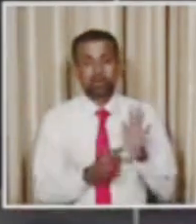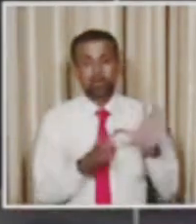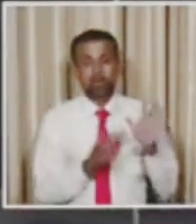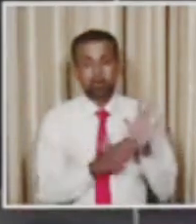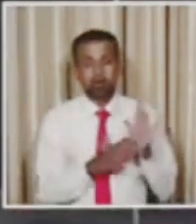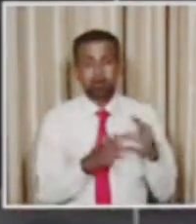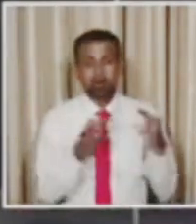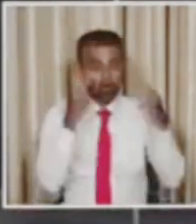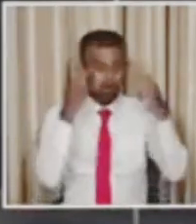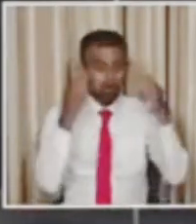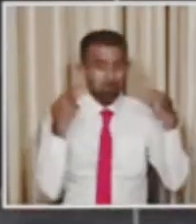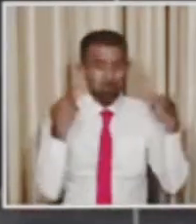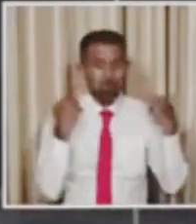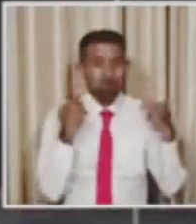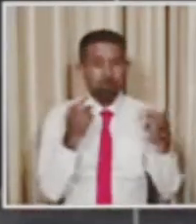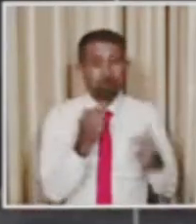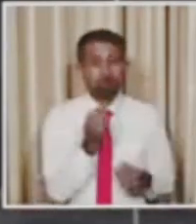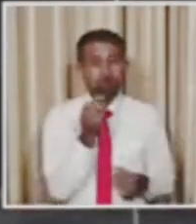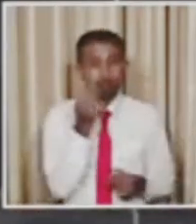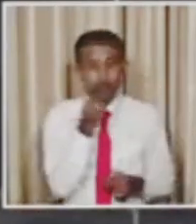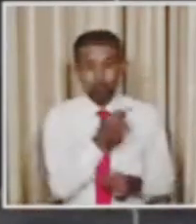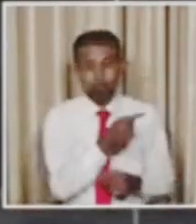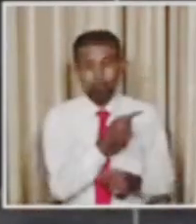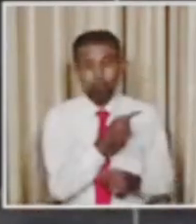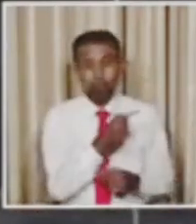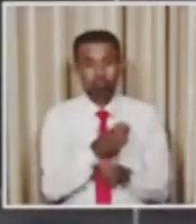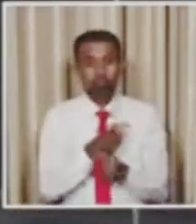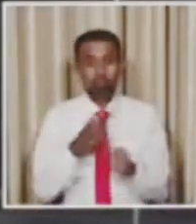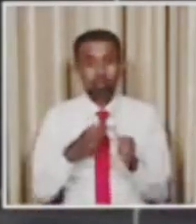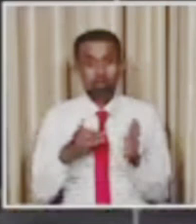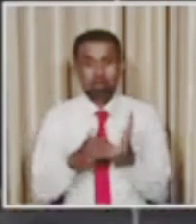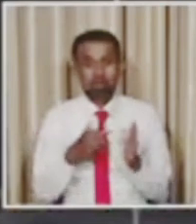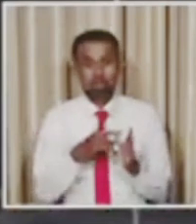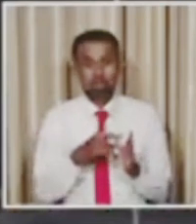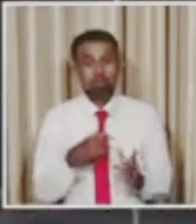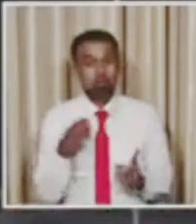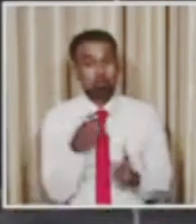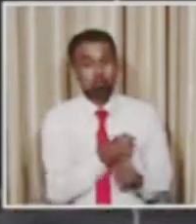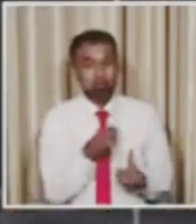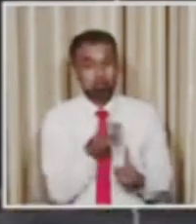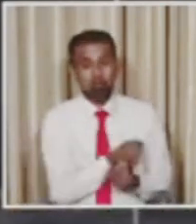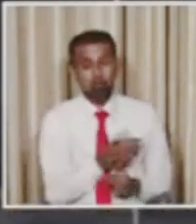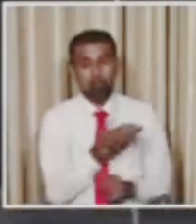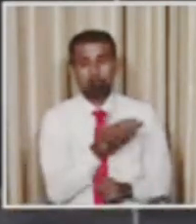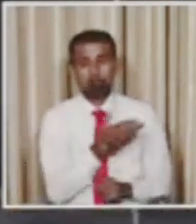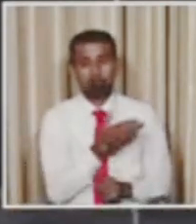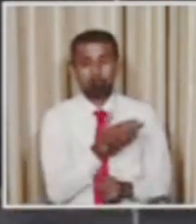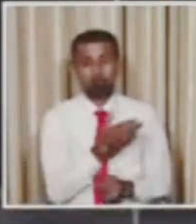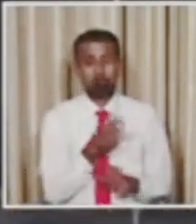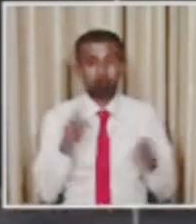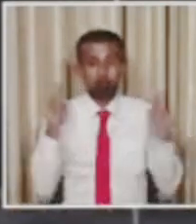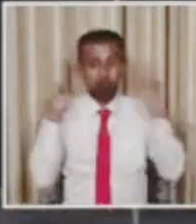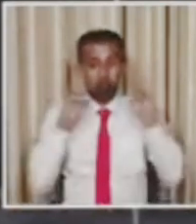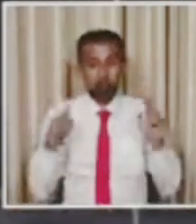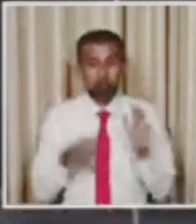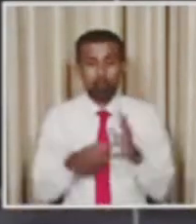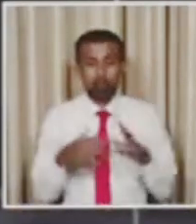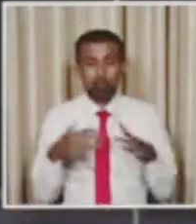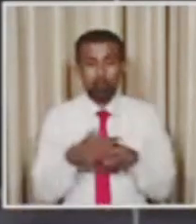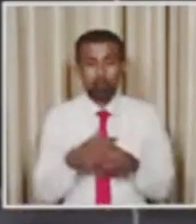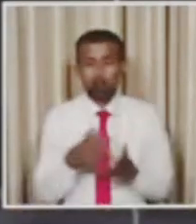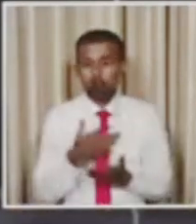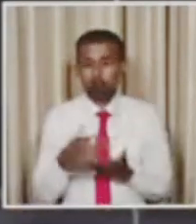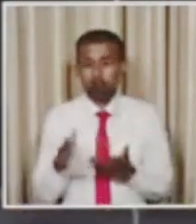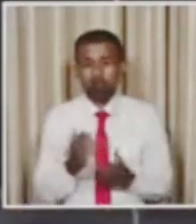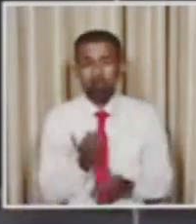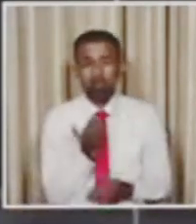තියෙන ඊශ්‍රායලයේ තමයි ඔය ගාසා තීරයේ වැසියන්ට පහර විට පහර දෙන්නේ, ජාත්‍යන්තර නීතිය නොසලක හරින්නේ.